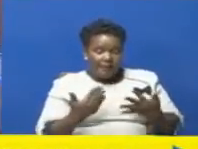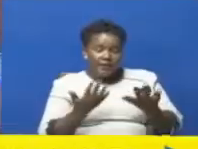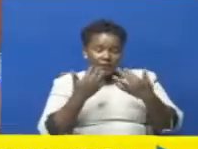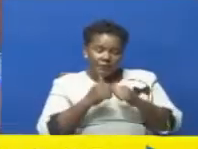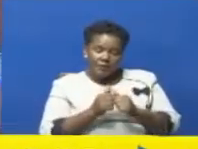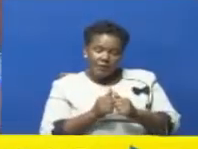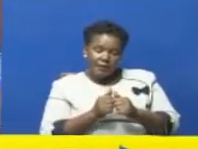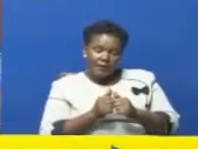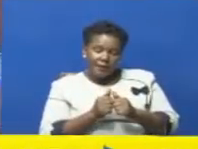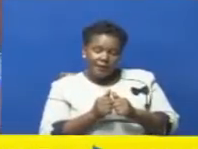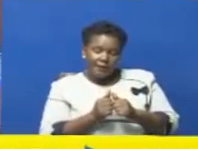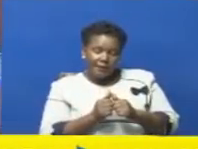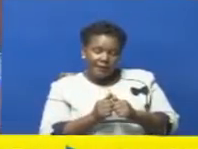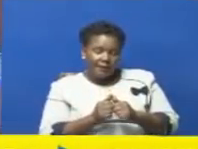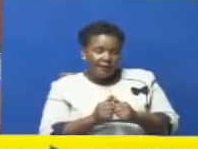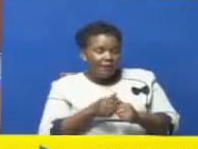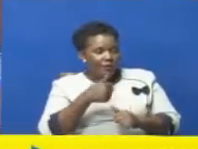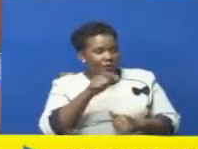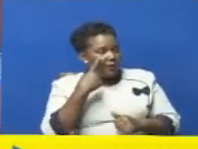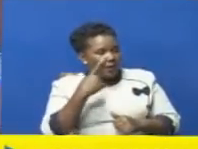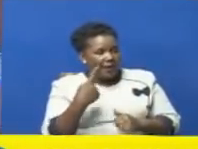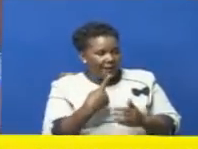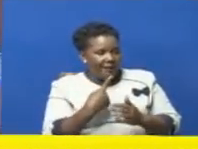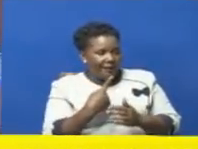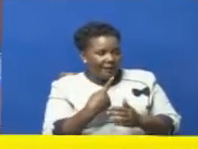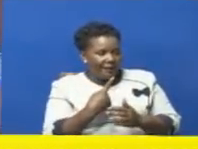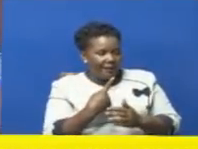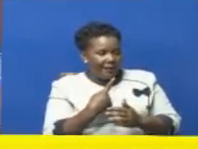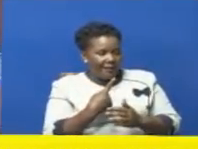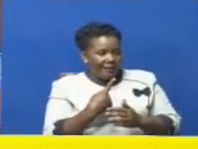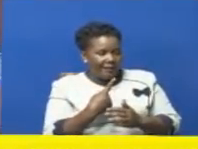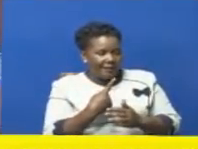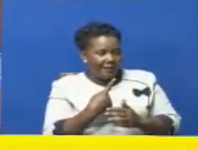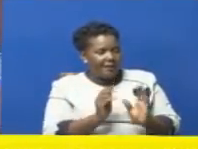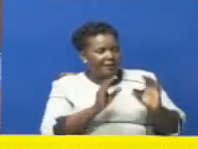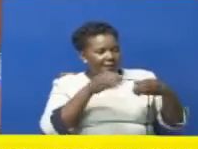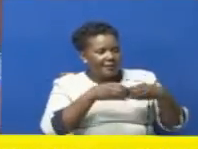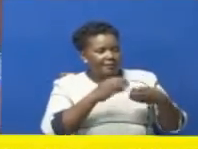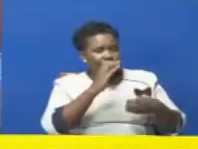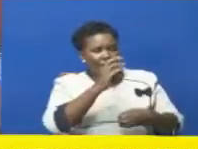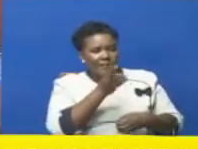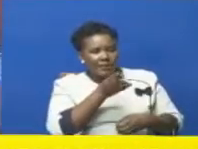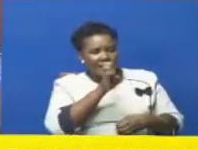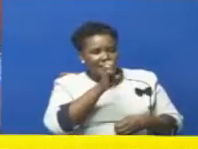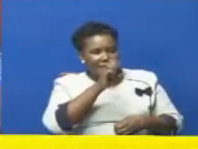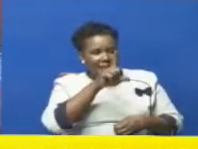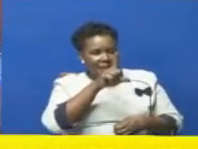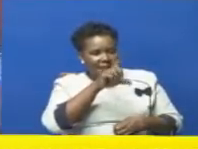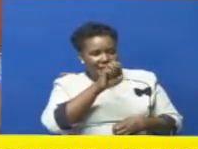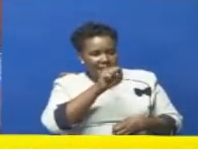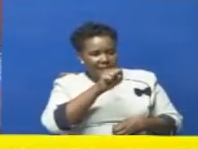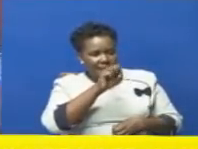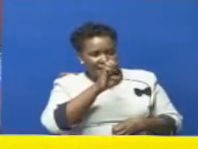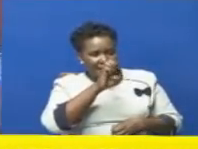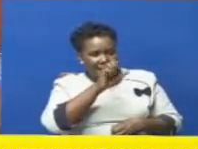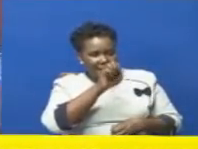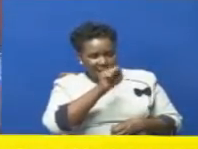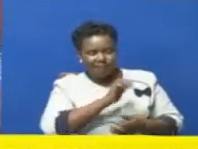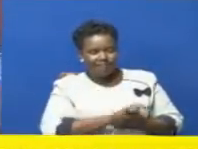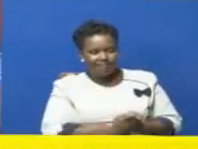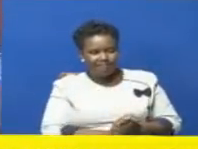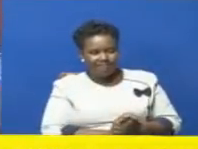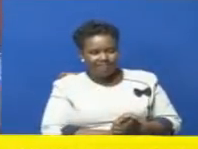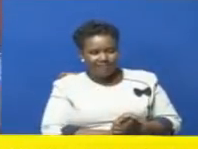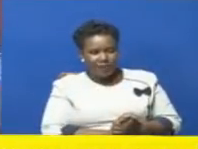wakiangalia wenzao wa Chelsea, ambapo kocha yule alitoa mikoba kutoka kwa Thomas Tuchel. Na